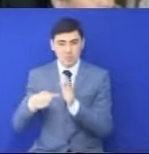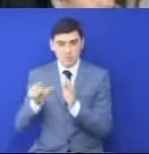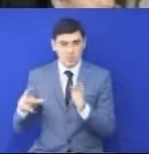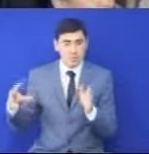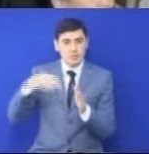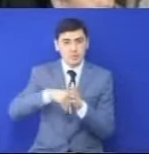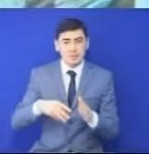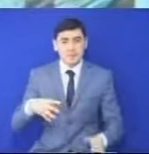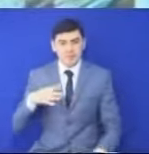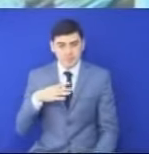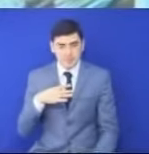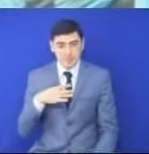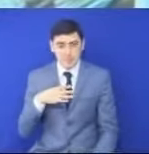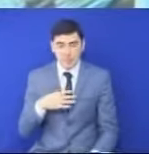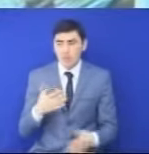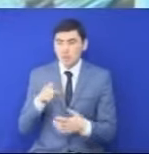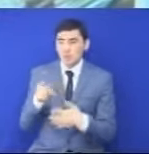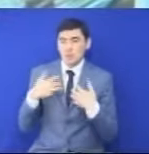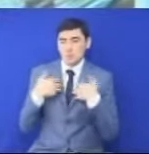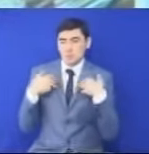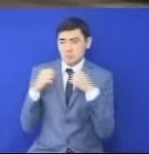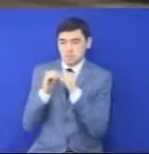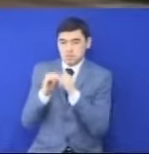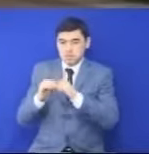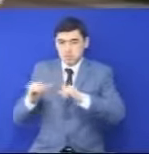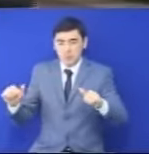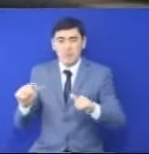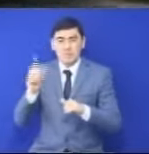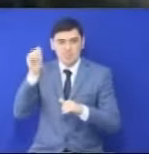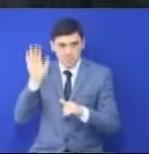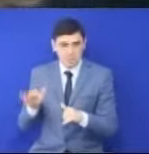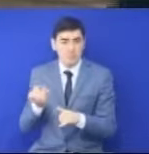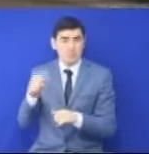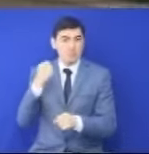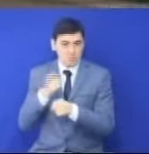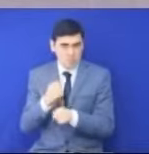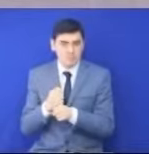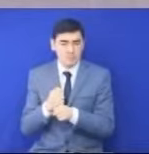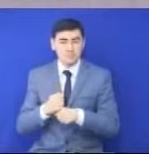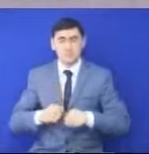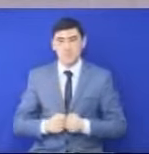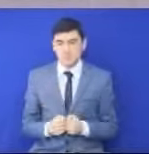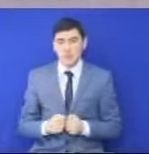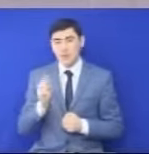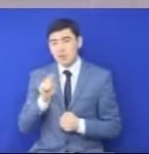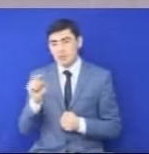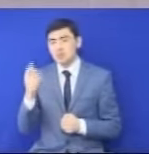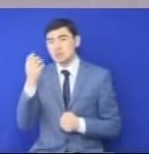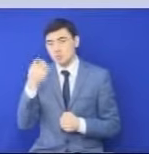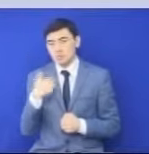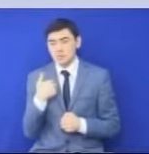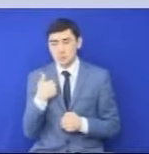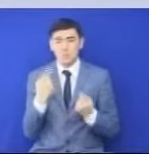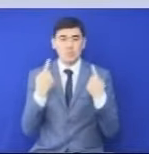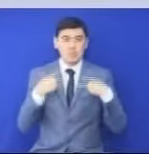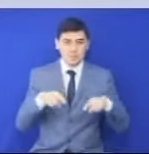аким, поскольку животноводство – один из основных видов деятельности местных жителей. Более того, немало сельчан намерены заняться разведением племенного